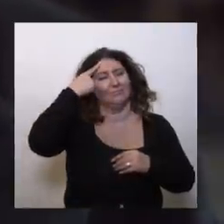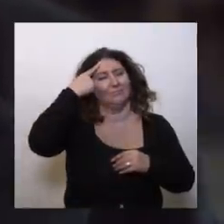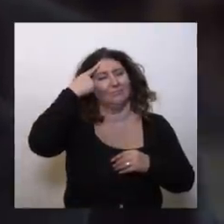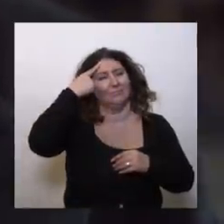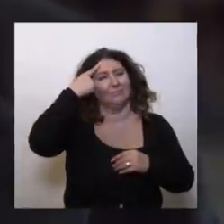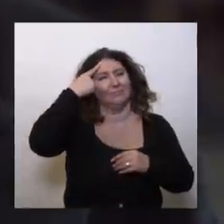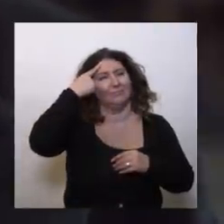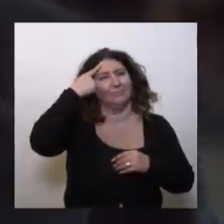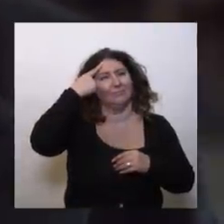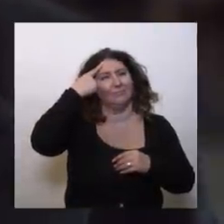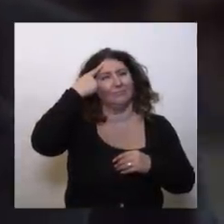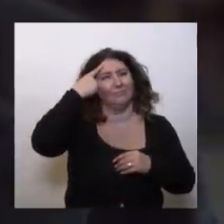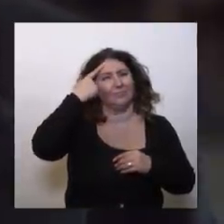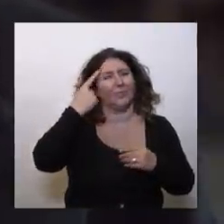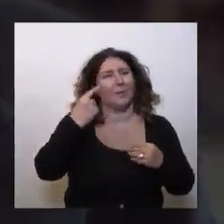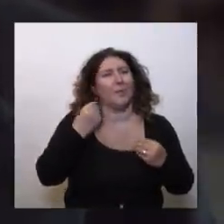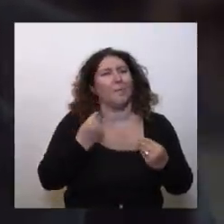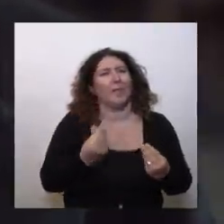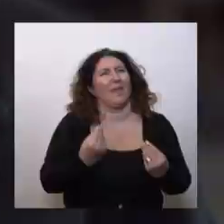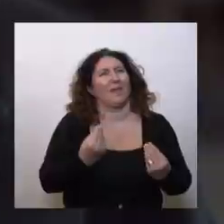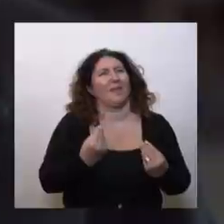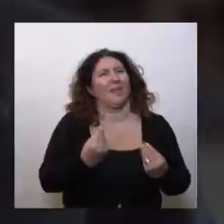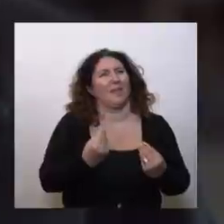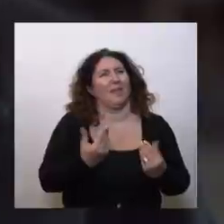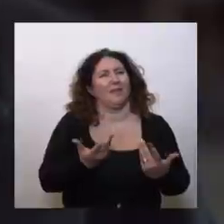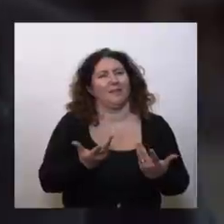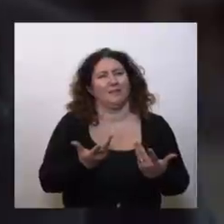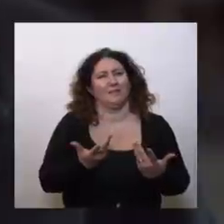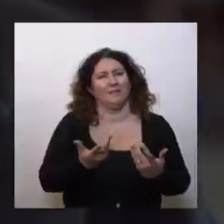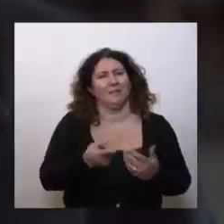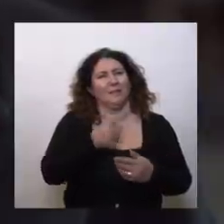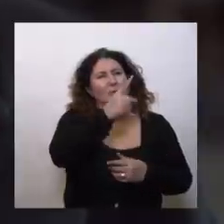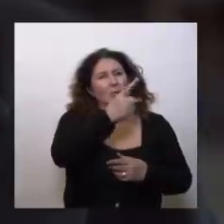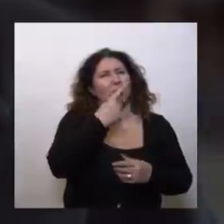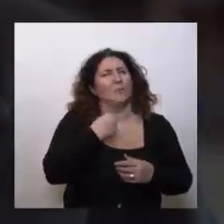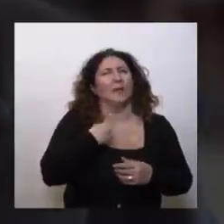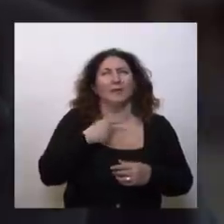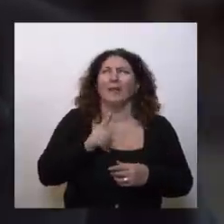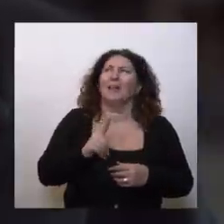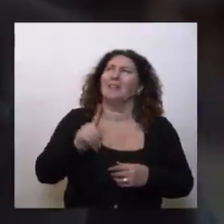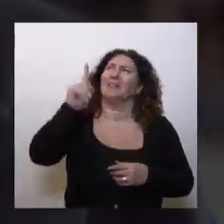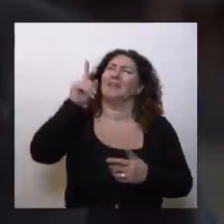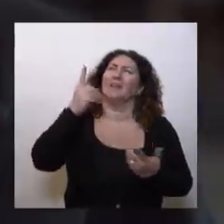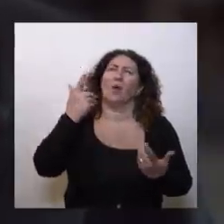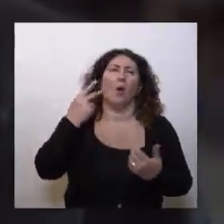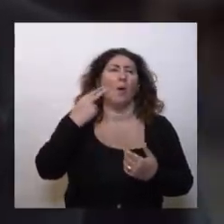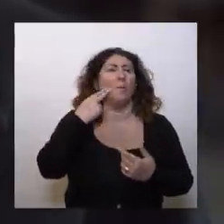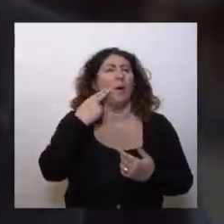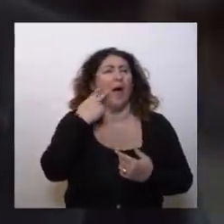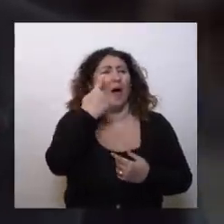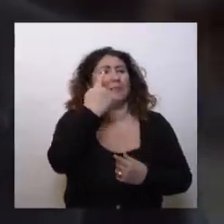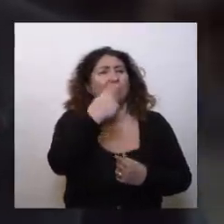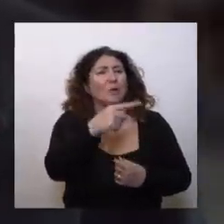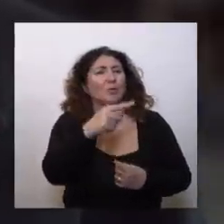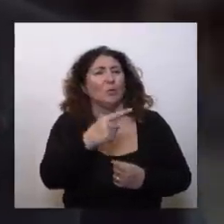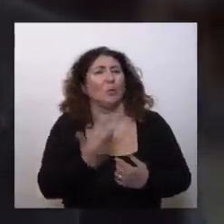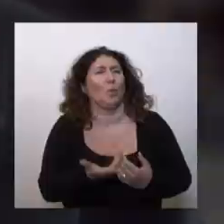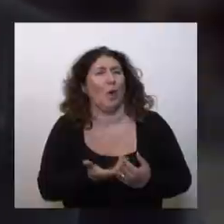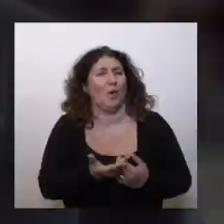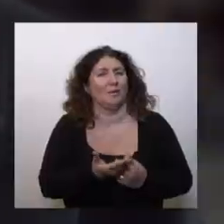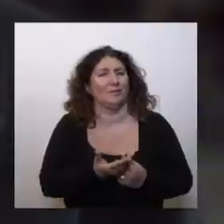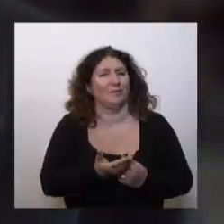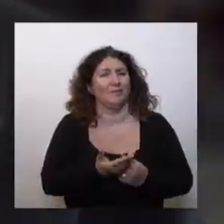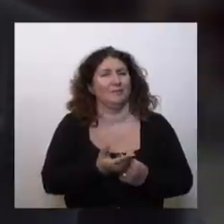perché? Tu, Signore, hai detto che Dio, tuo Padre, ha